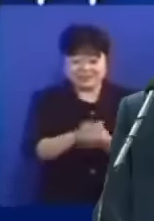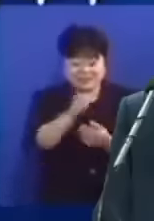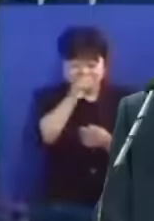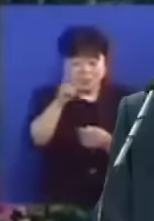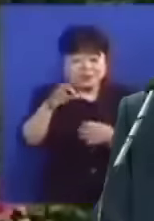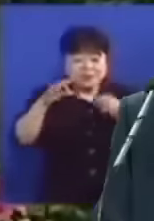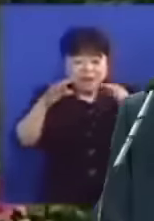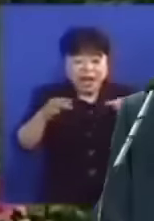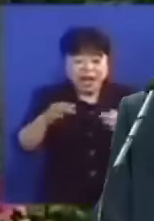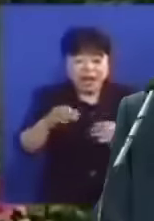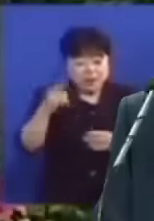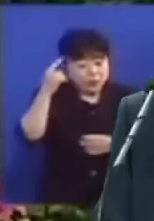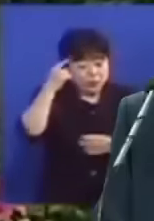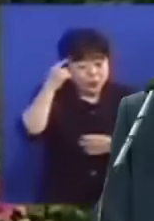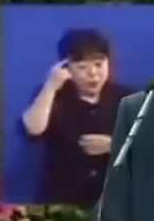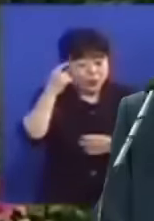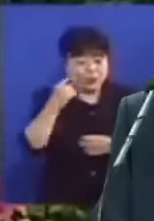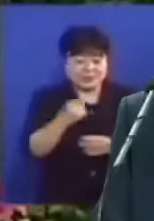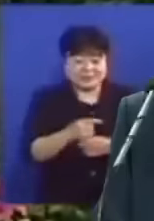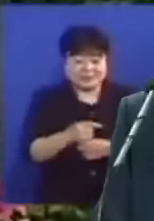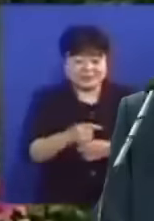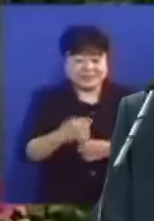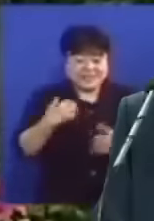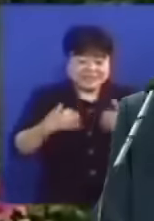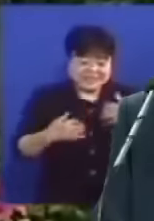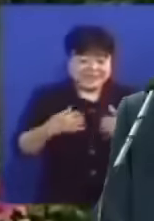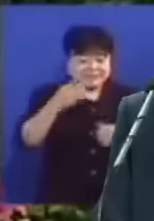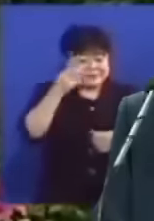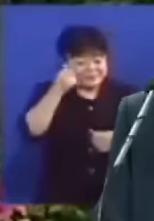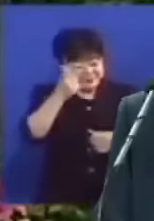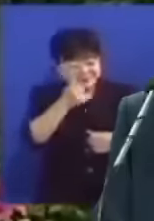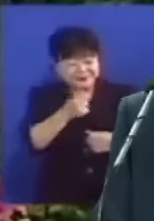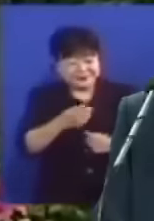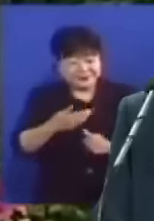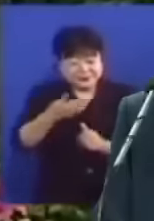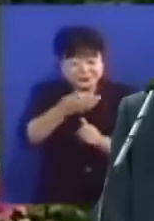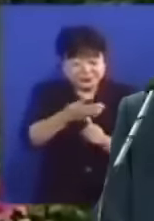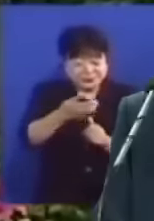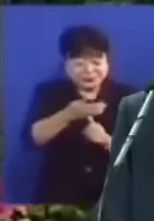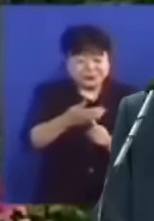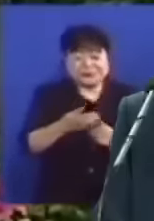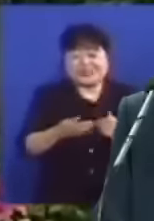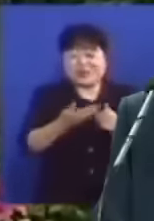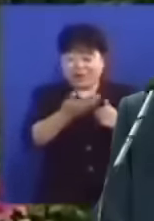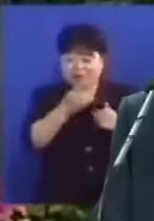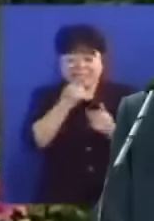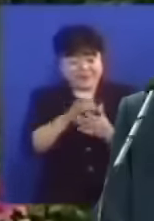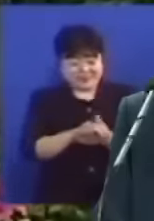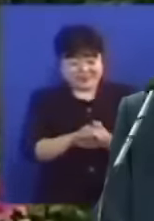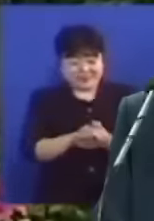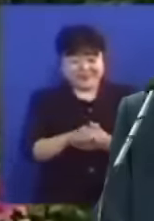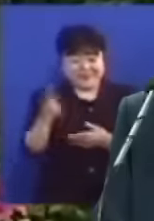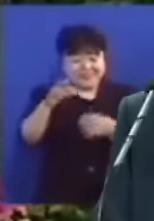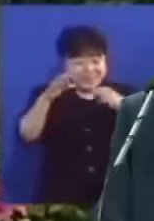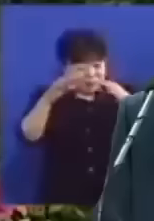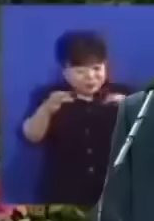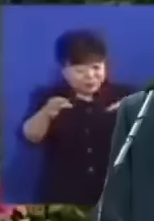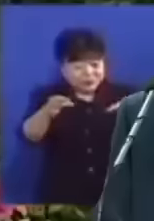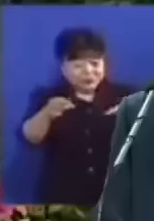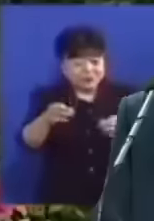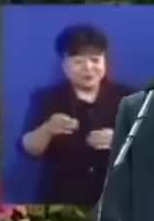자극하여 기쁨의 호르몬인 엔돌핀이 샘솟을 솟듯이 솟아난다고 하는 것입니다. 우리가 찬양을